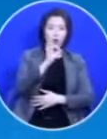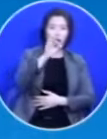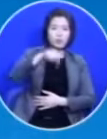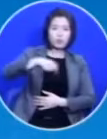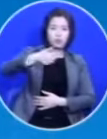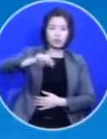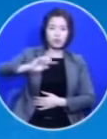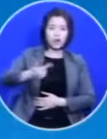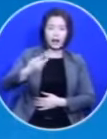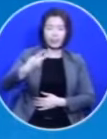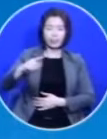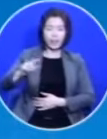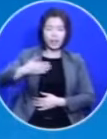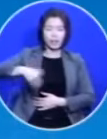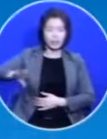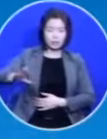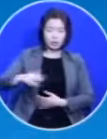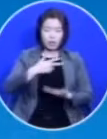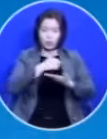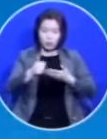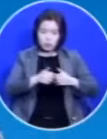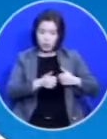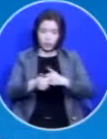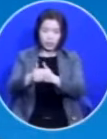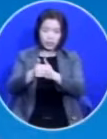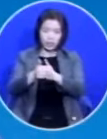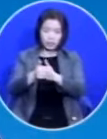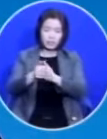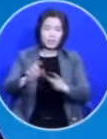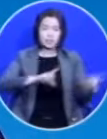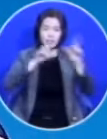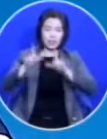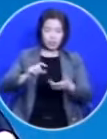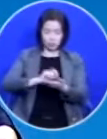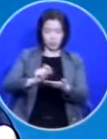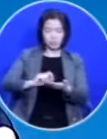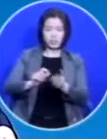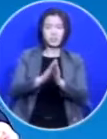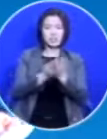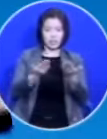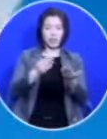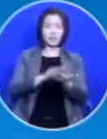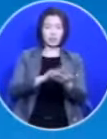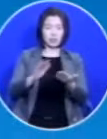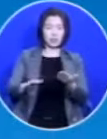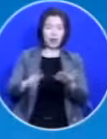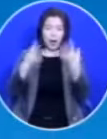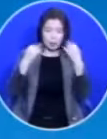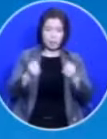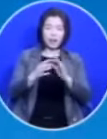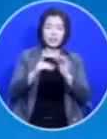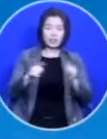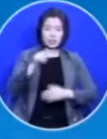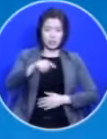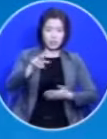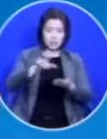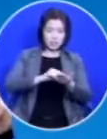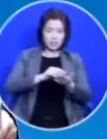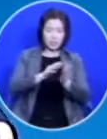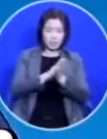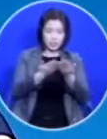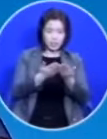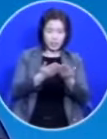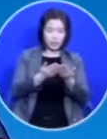가서 주님을 따라가는 삶을 쓴 책입니다 많은 분들이이 책을 보고